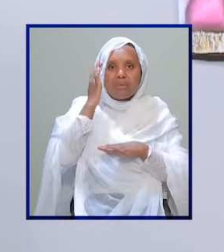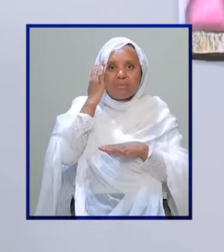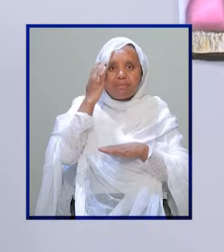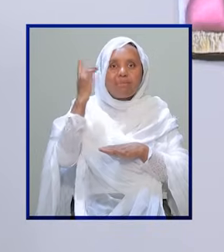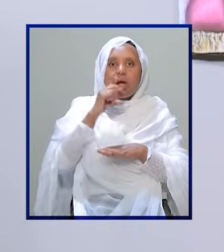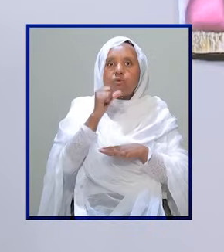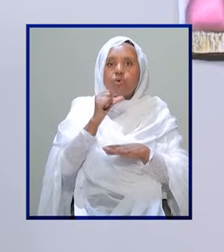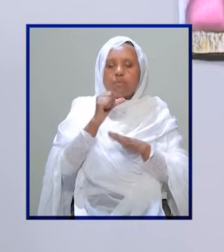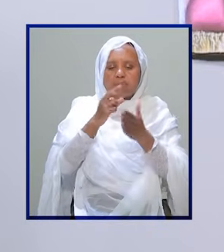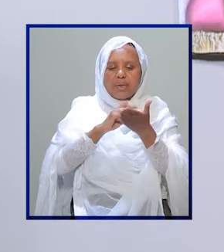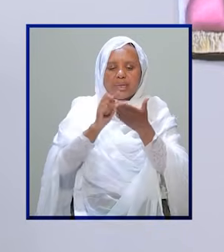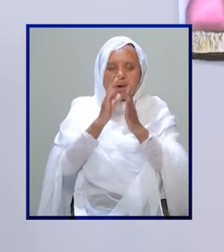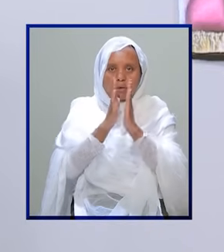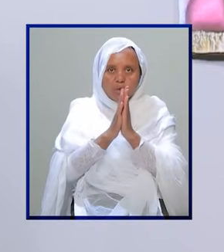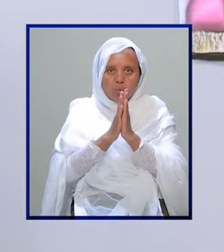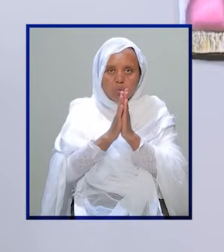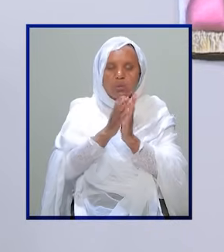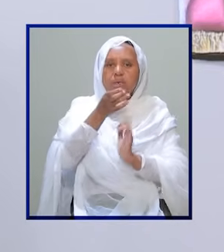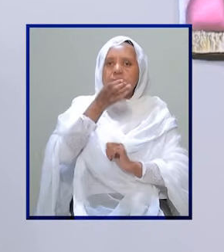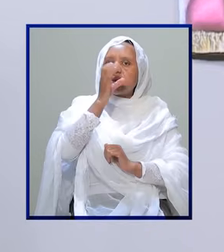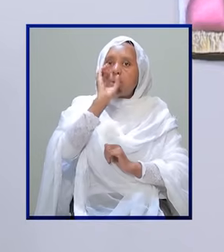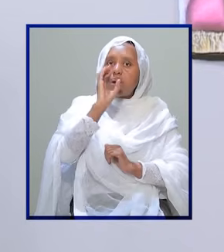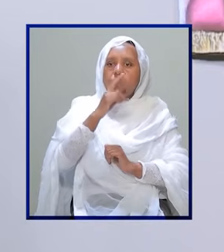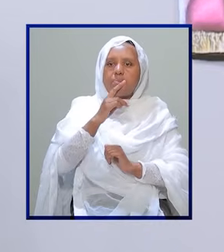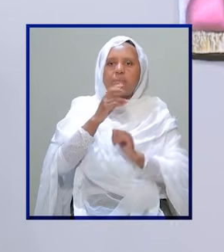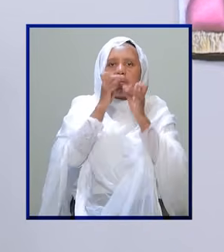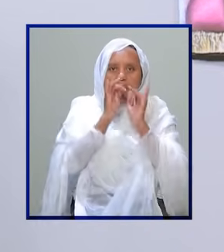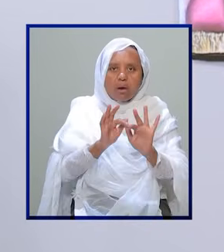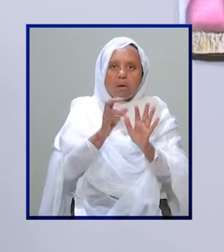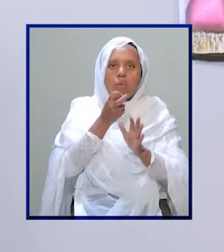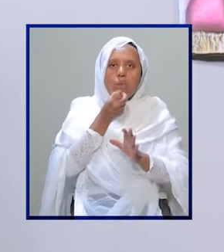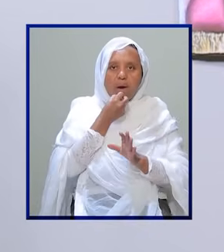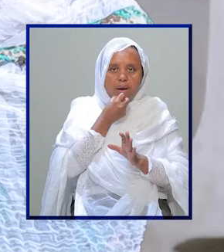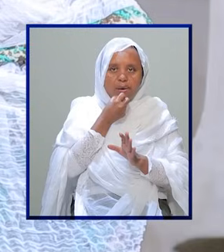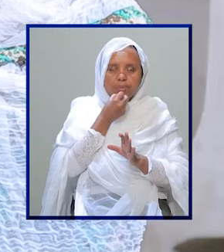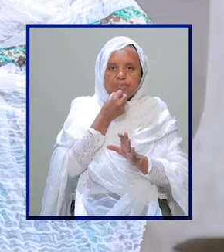ህመምን ባይኖረው የተቀደሰው ጠበል ወይም ደግሞ የተባረከው ውሃ